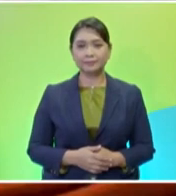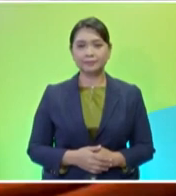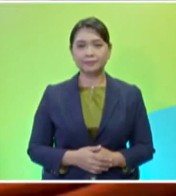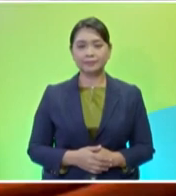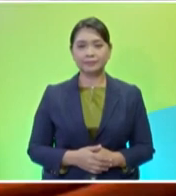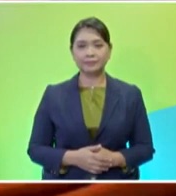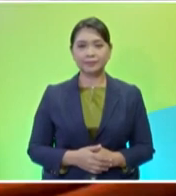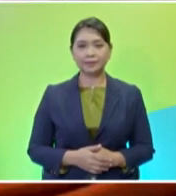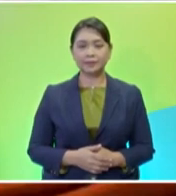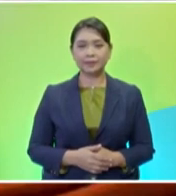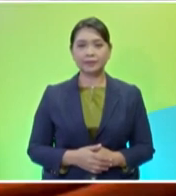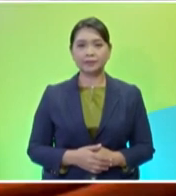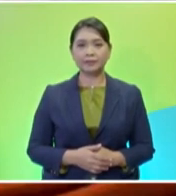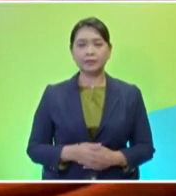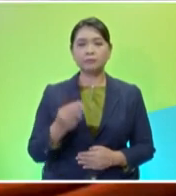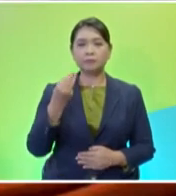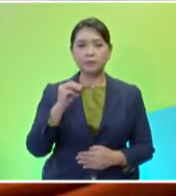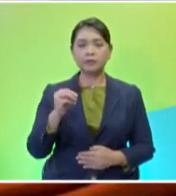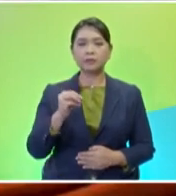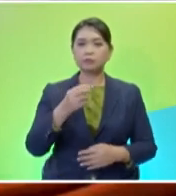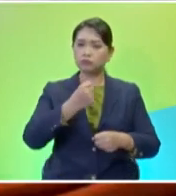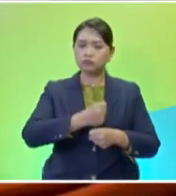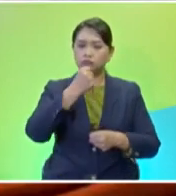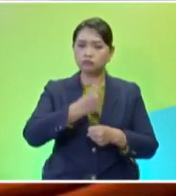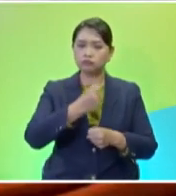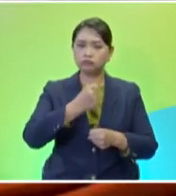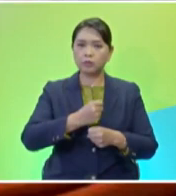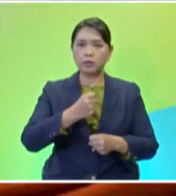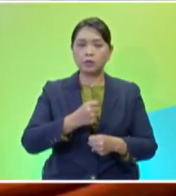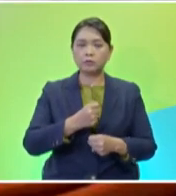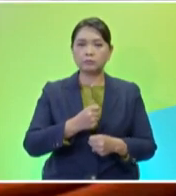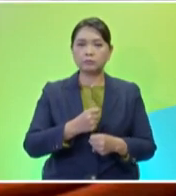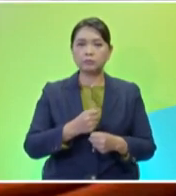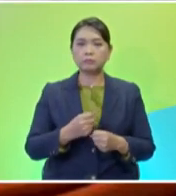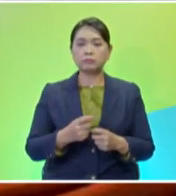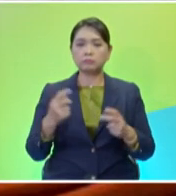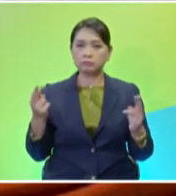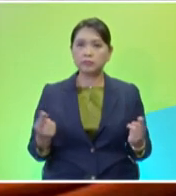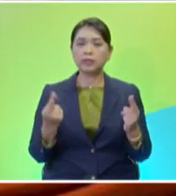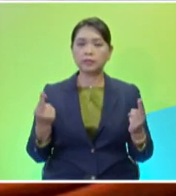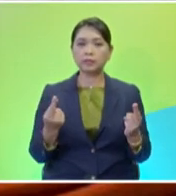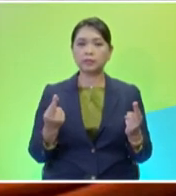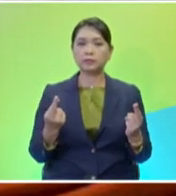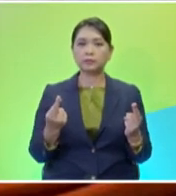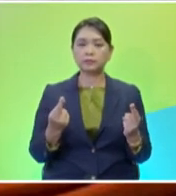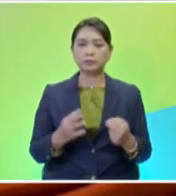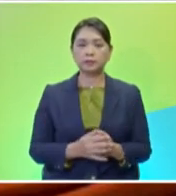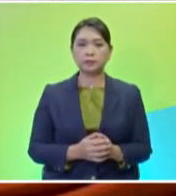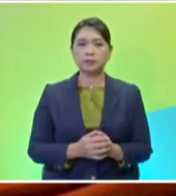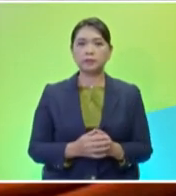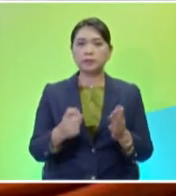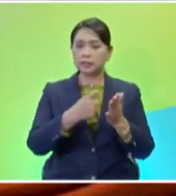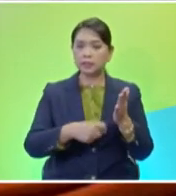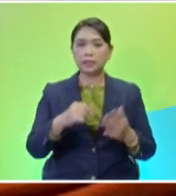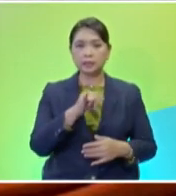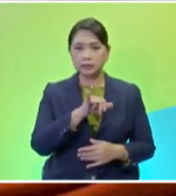mereka bersungguh-sungguh memikirkan aja keraian yang terbaik untuk Prabu gigih nilainya